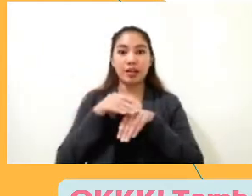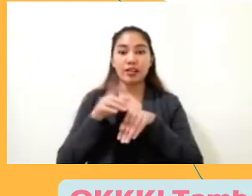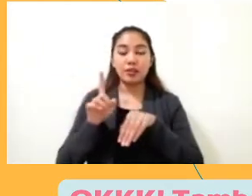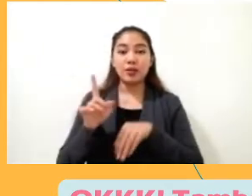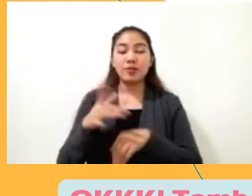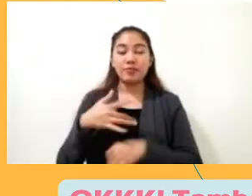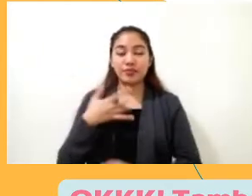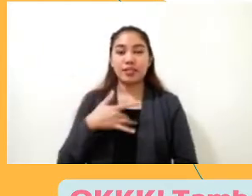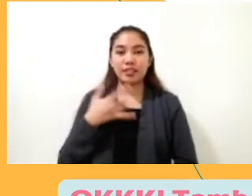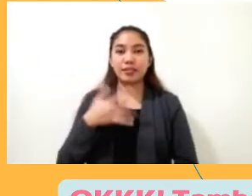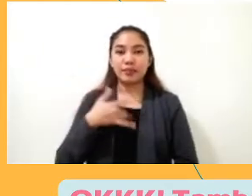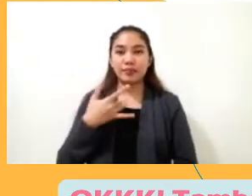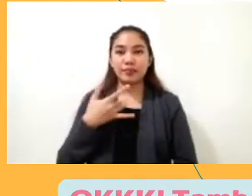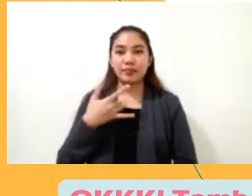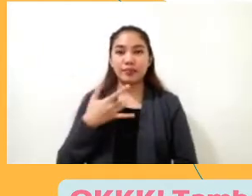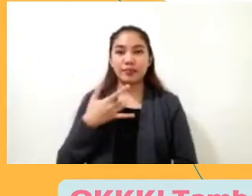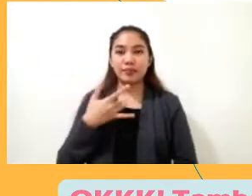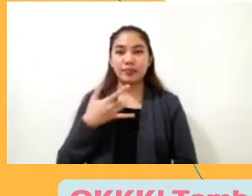Ikaw.